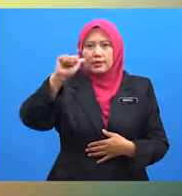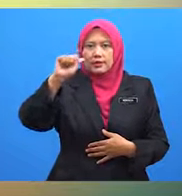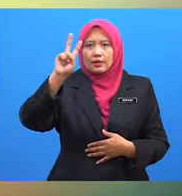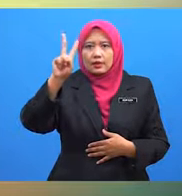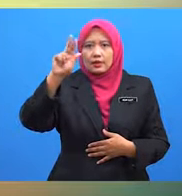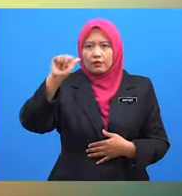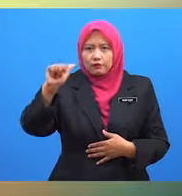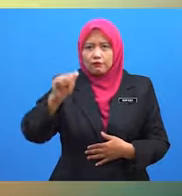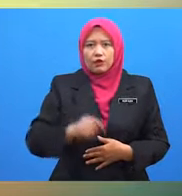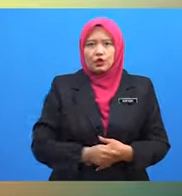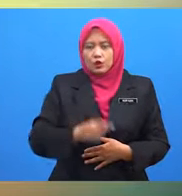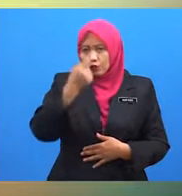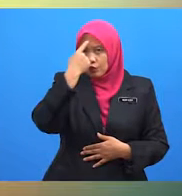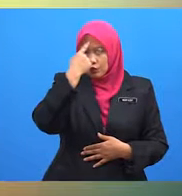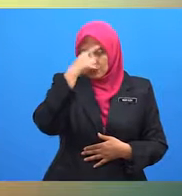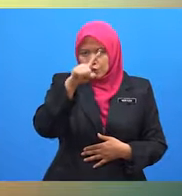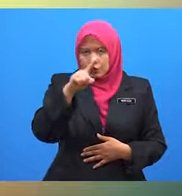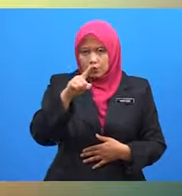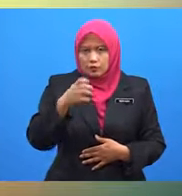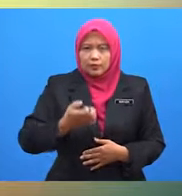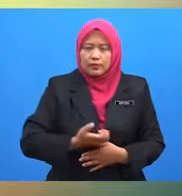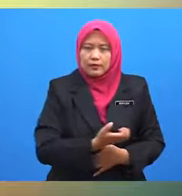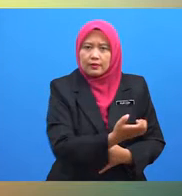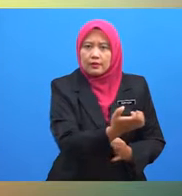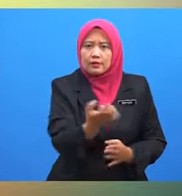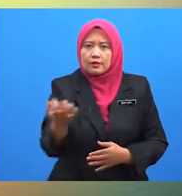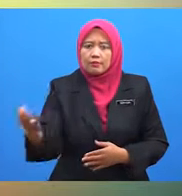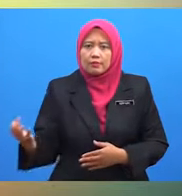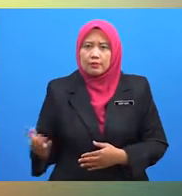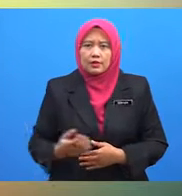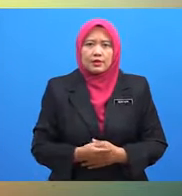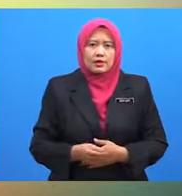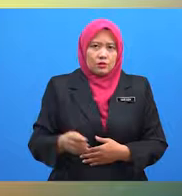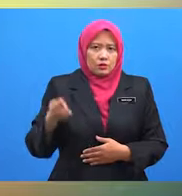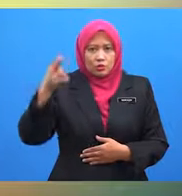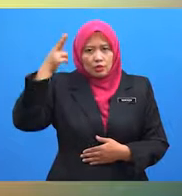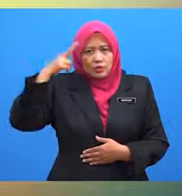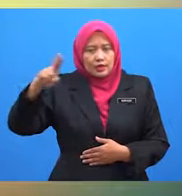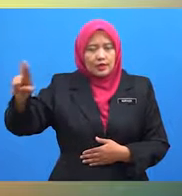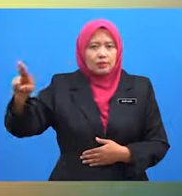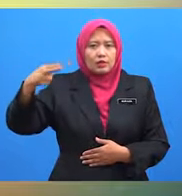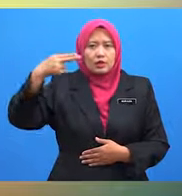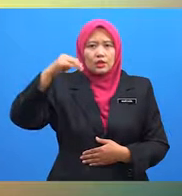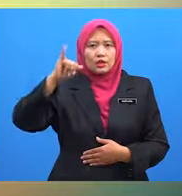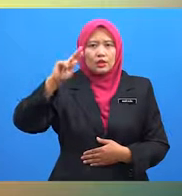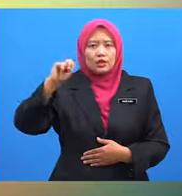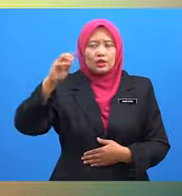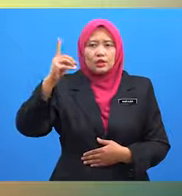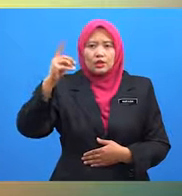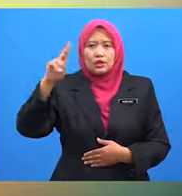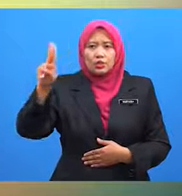digunakan untuk penyebaran agama Hindu. Tulisan yang lain digunakan dalam bahasa Melayu